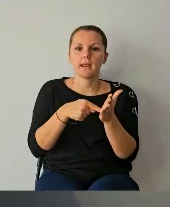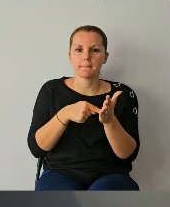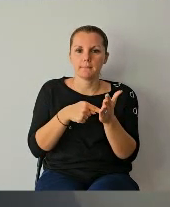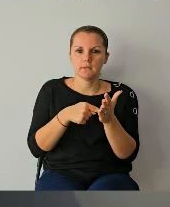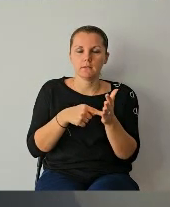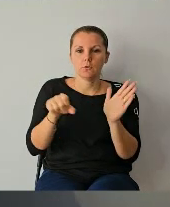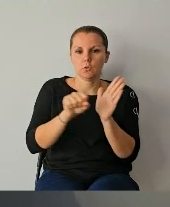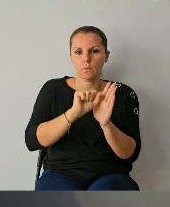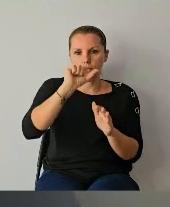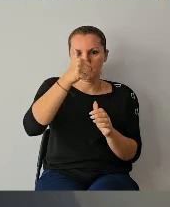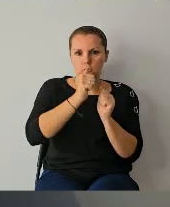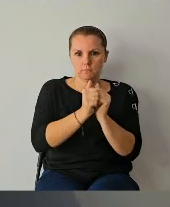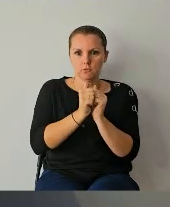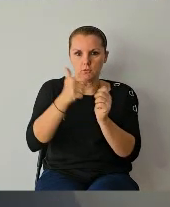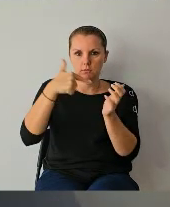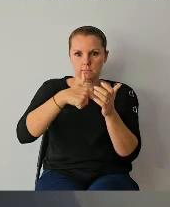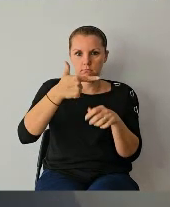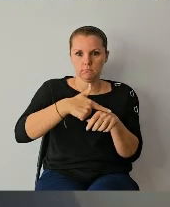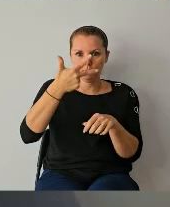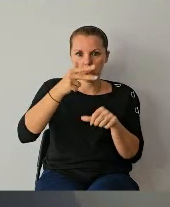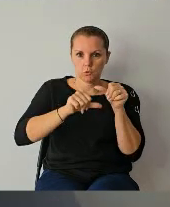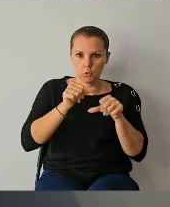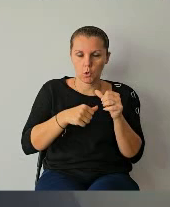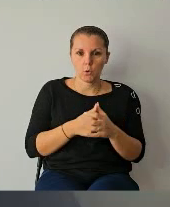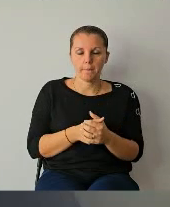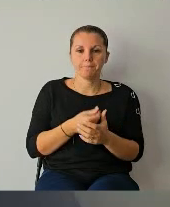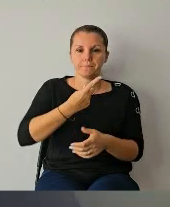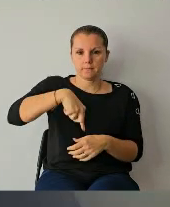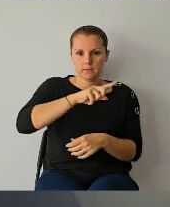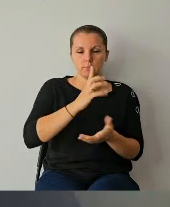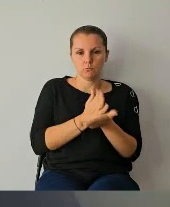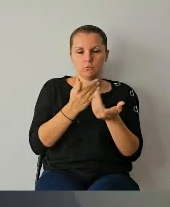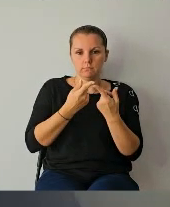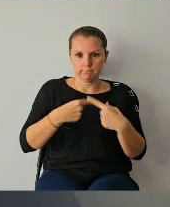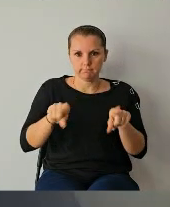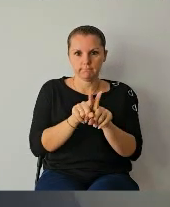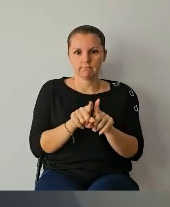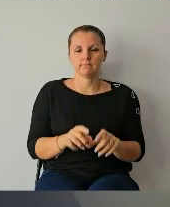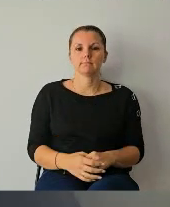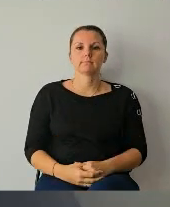dnia 1 września 2023 roku. Zrealizowany został.